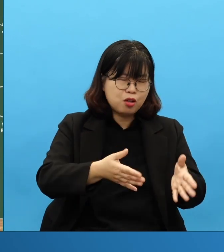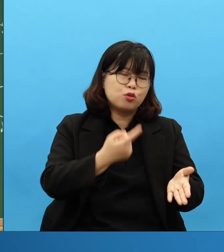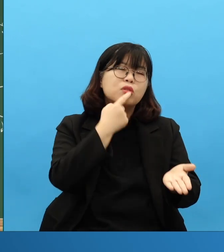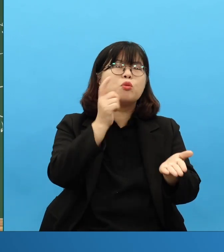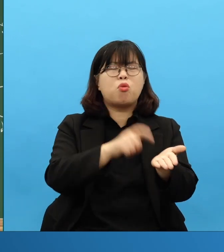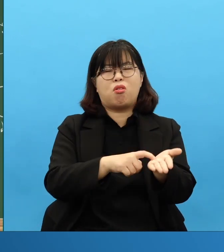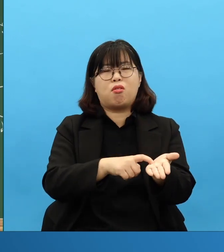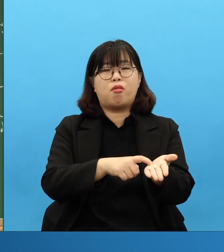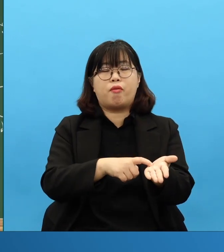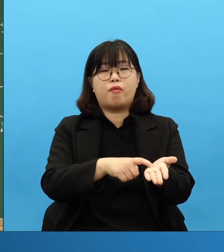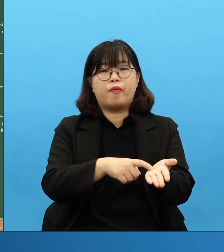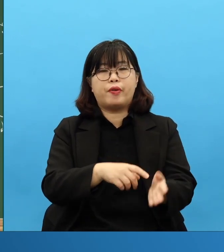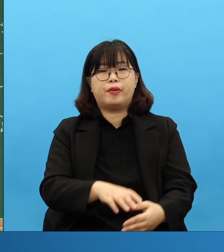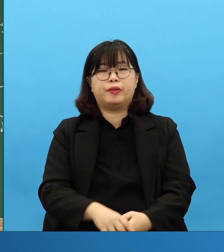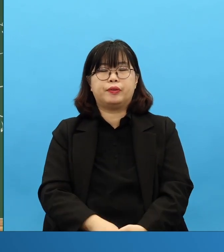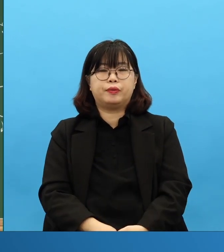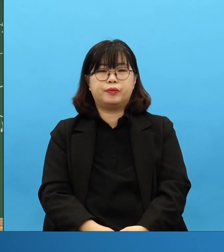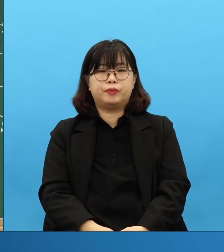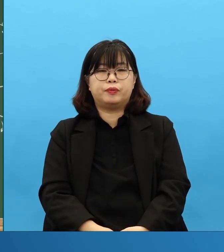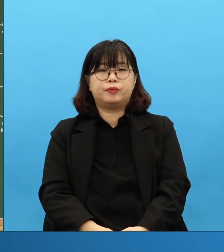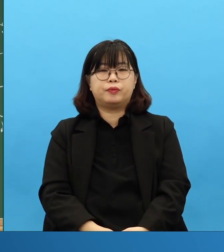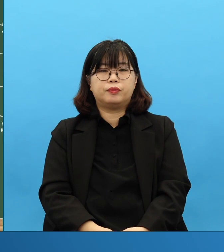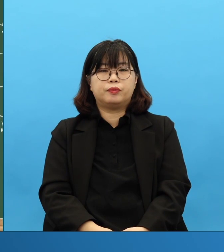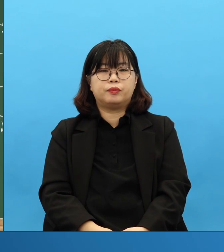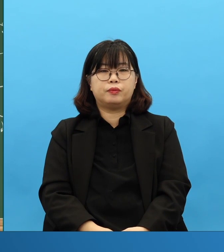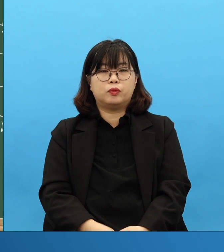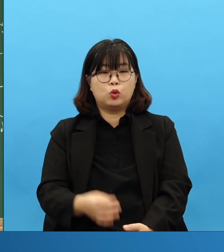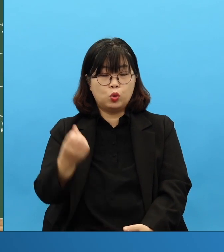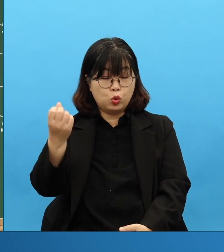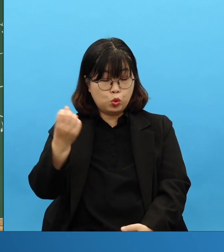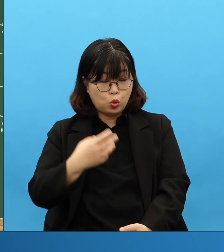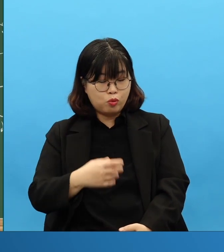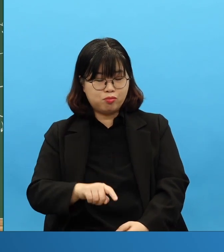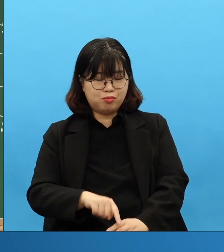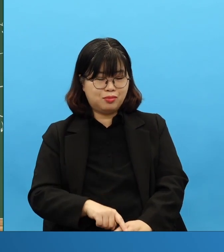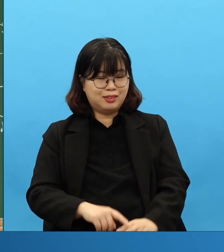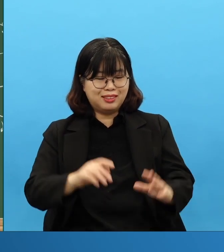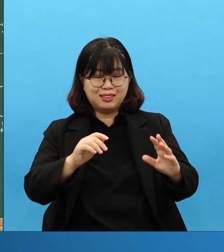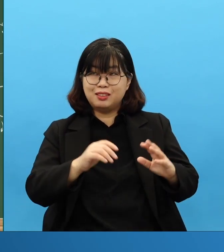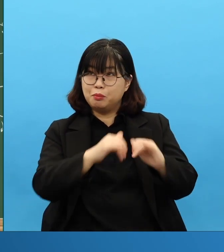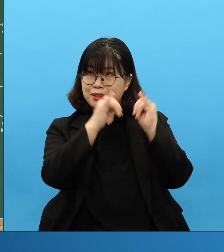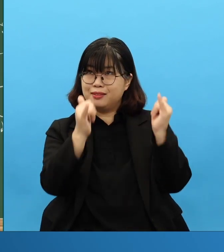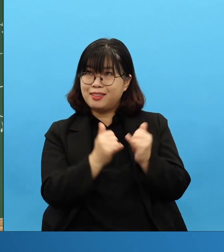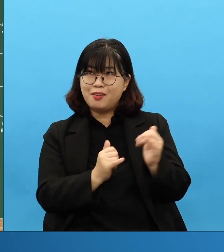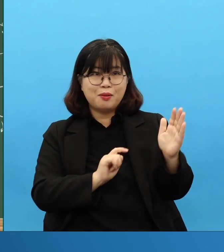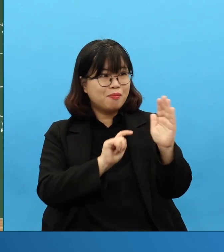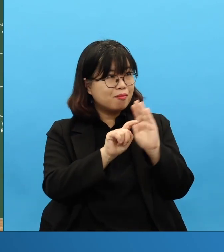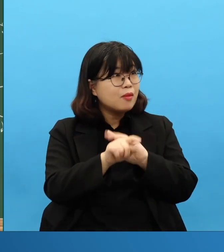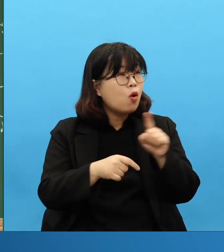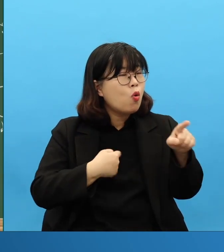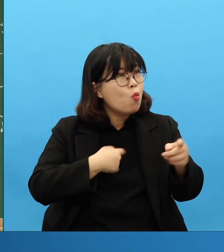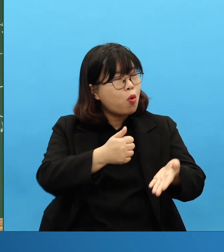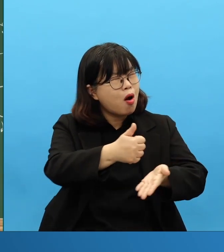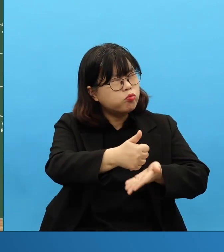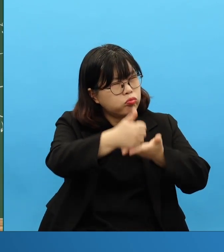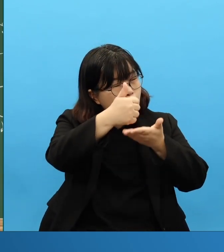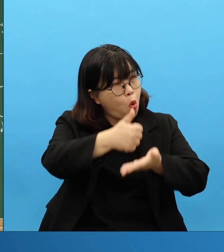나가면은 막 굉장히 존경할 만한 이런 사람도 많이 있습니다. 맞다. 소통이 되ると